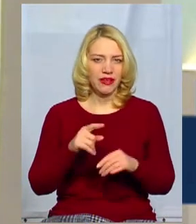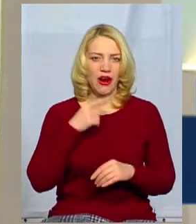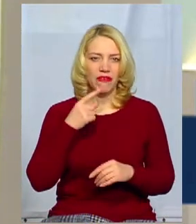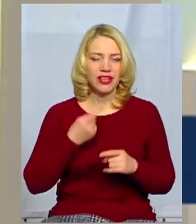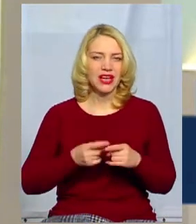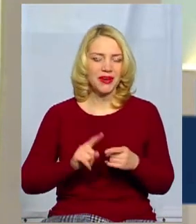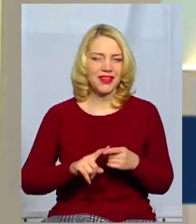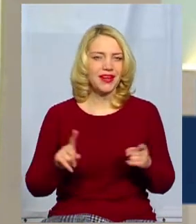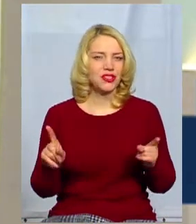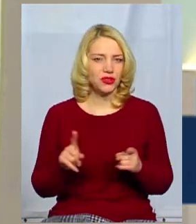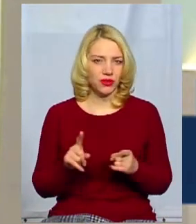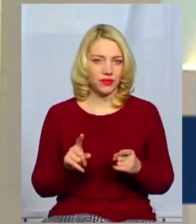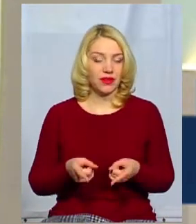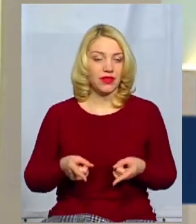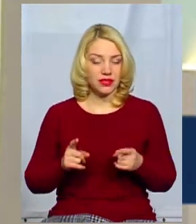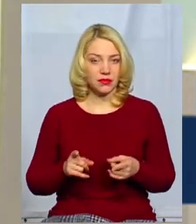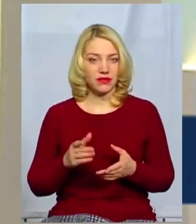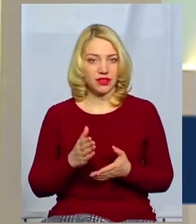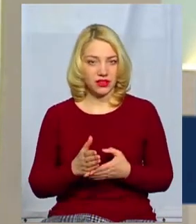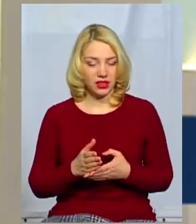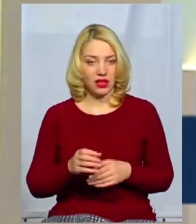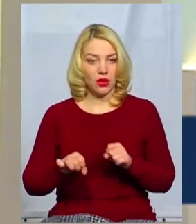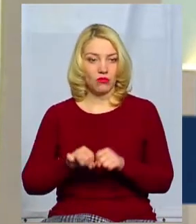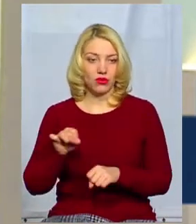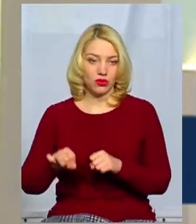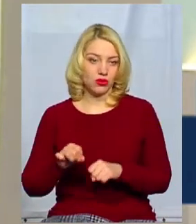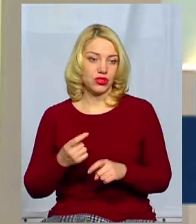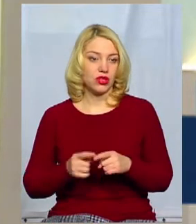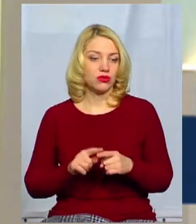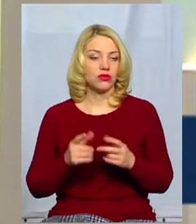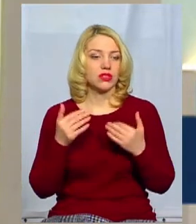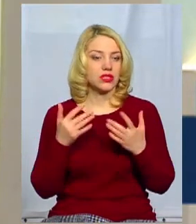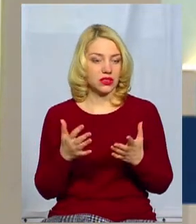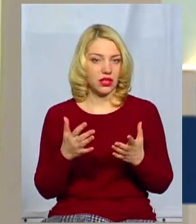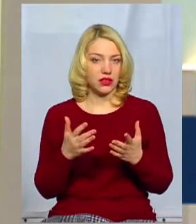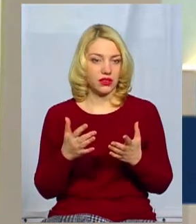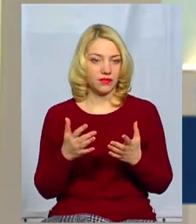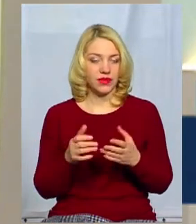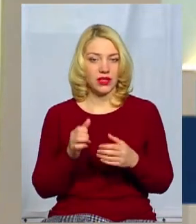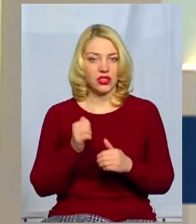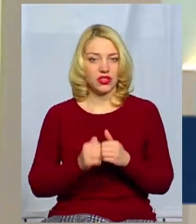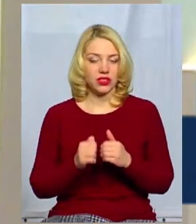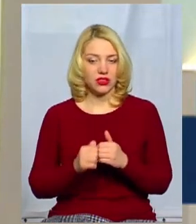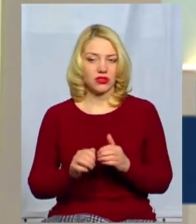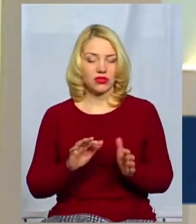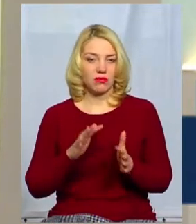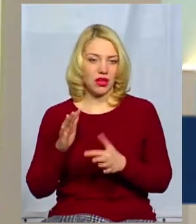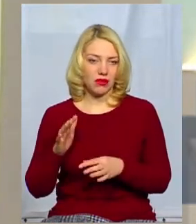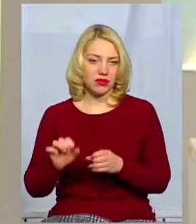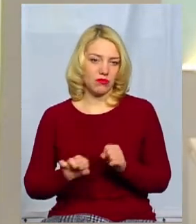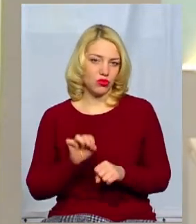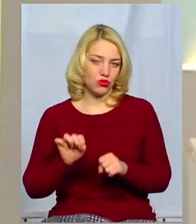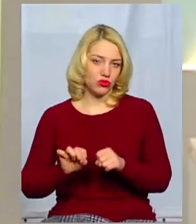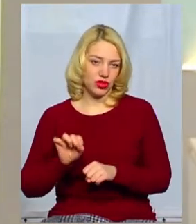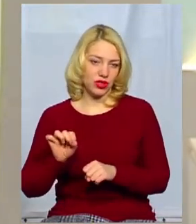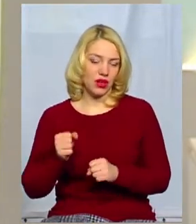про те, що насправді є порушення, то наскільки часто трапляються